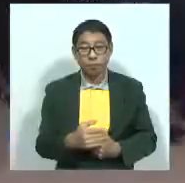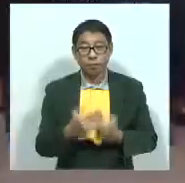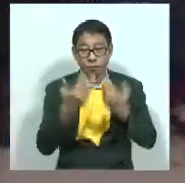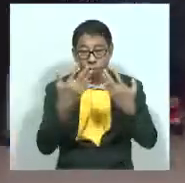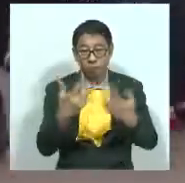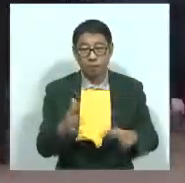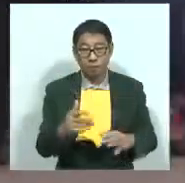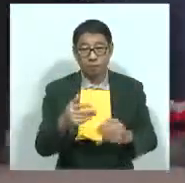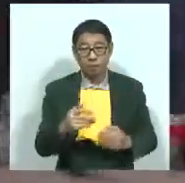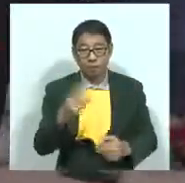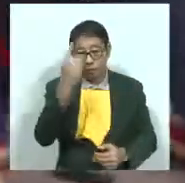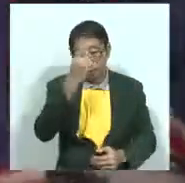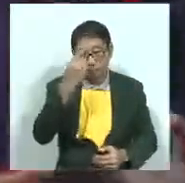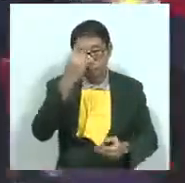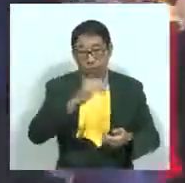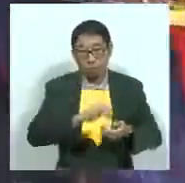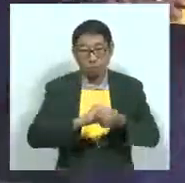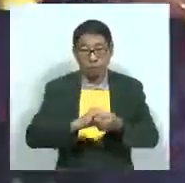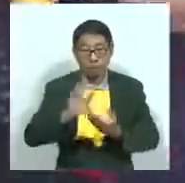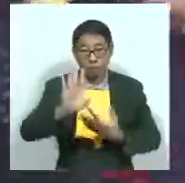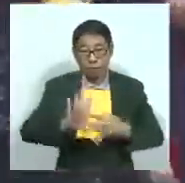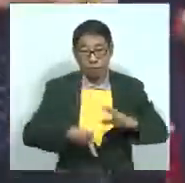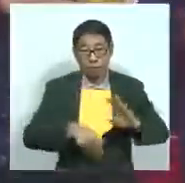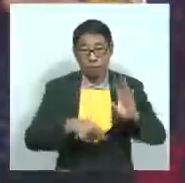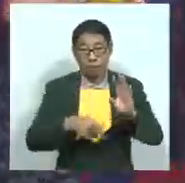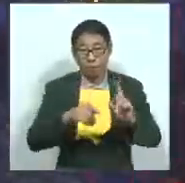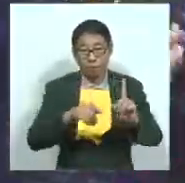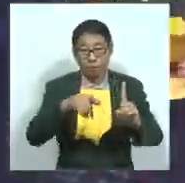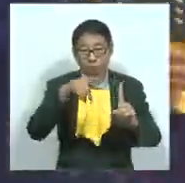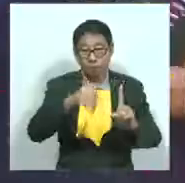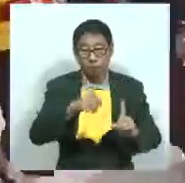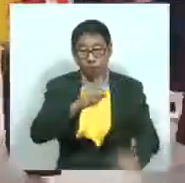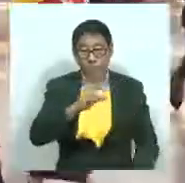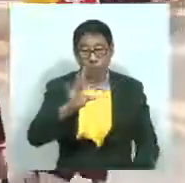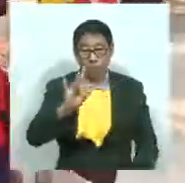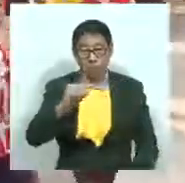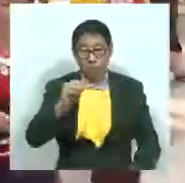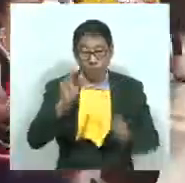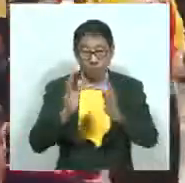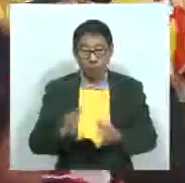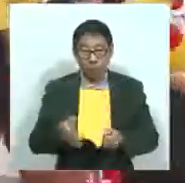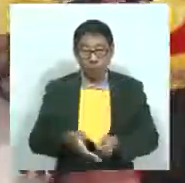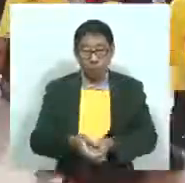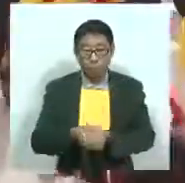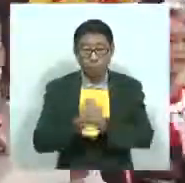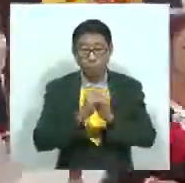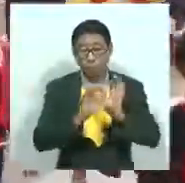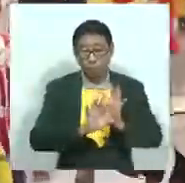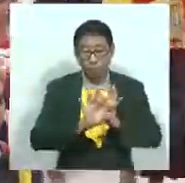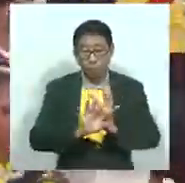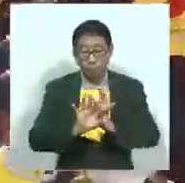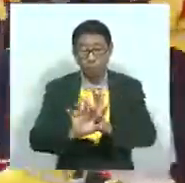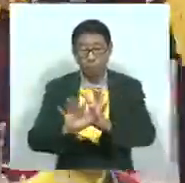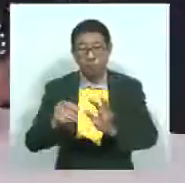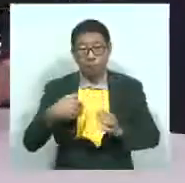จากนั้นยาย่าก็ร่วมกับนางรำอีก 1,680 ชีวิตในขบวนแห่เครื่องบูชาพญาศรีสัตนค